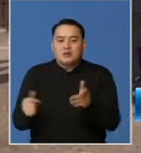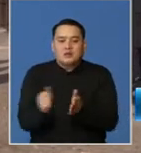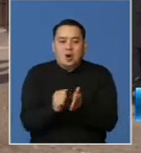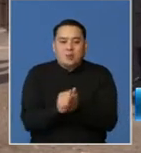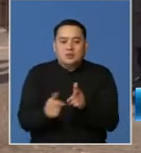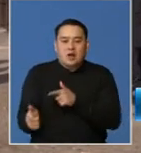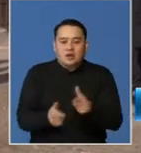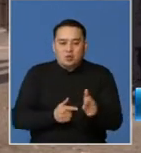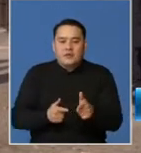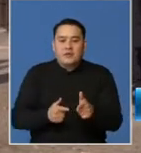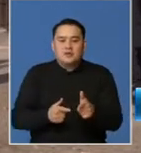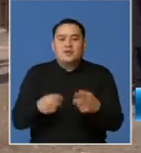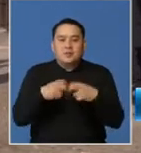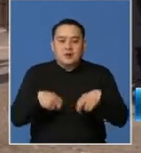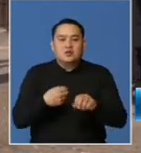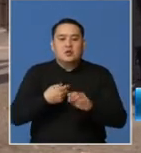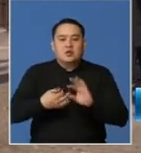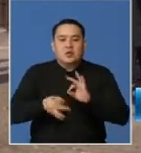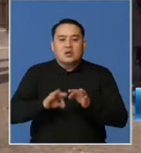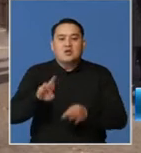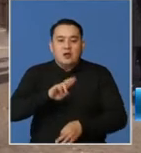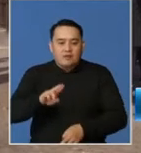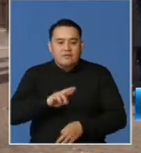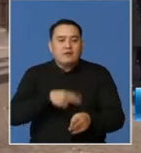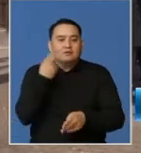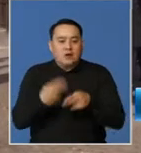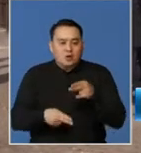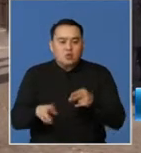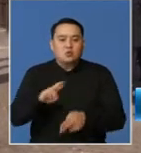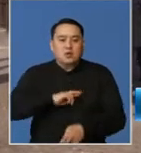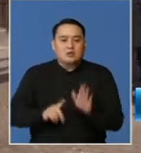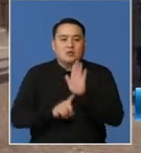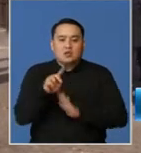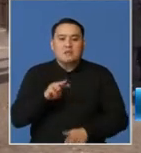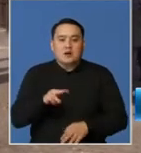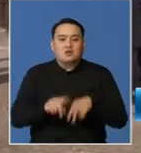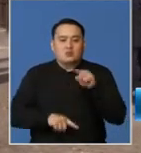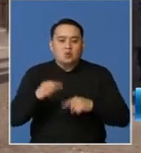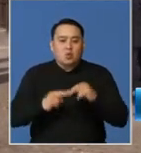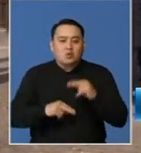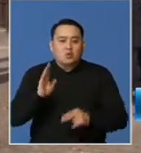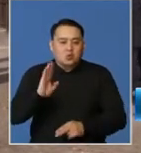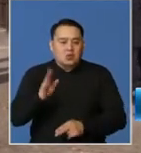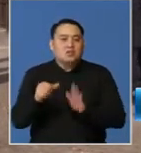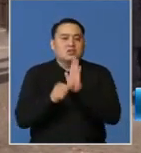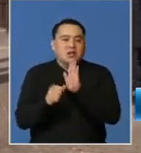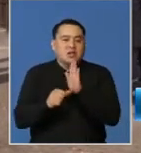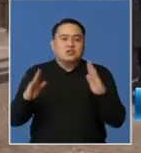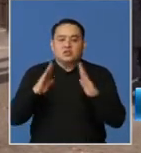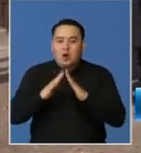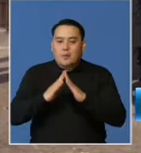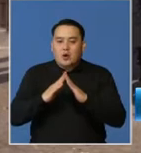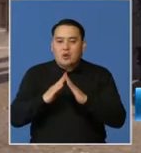в экспертизе. Если в январе мы в экспертизе выйдет, мы уже начнем в марте строить. Также сейчас уже 6 домов